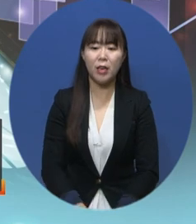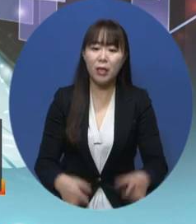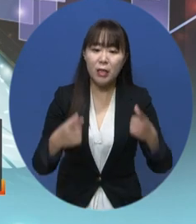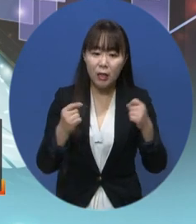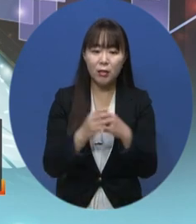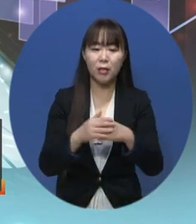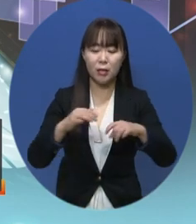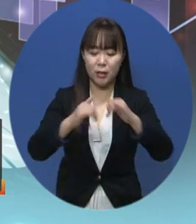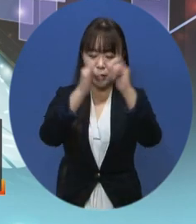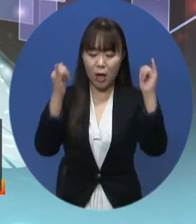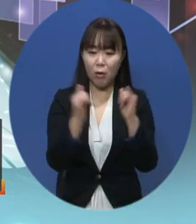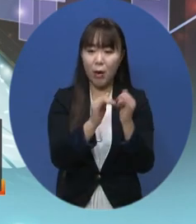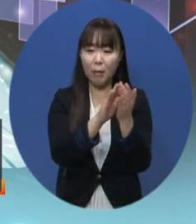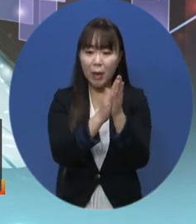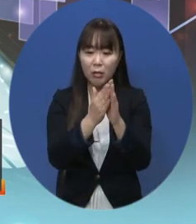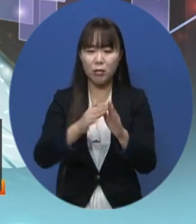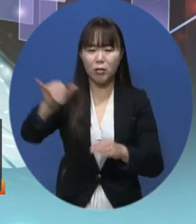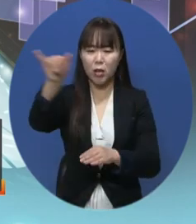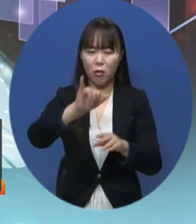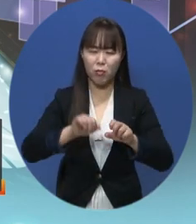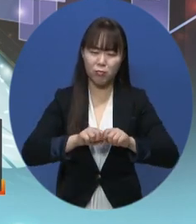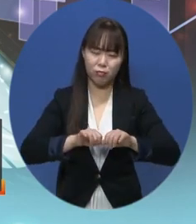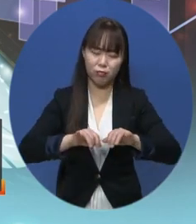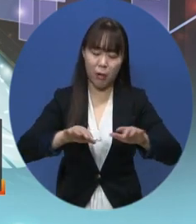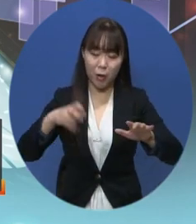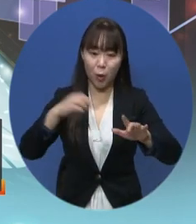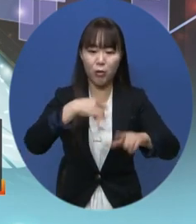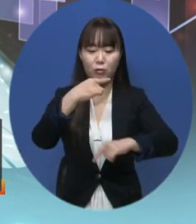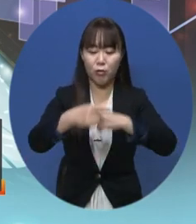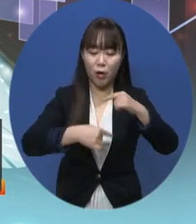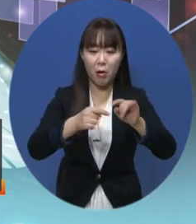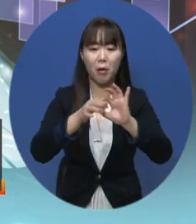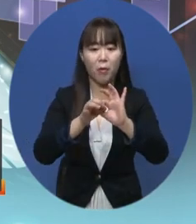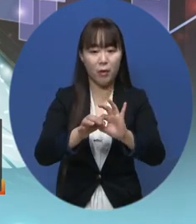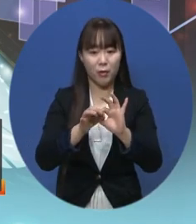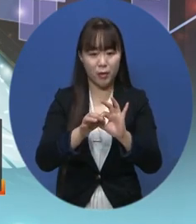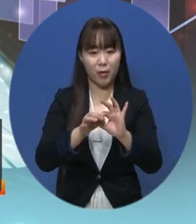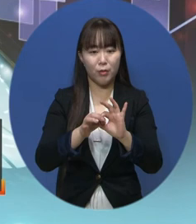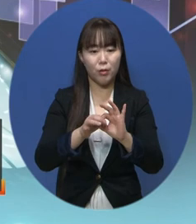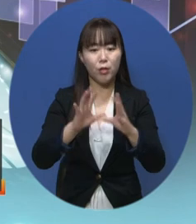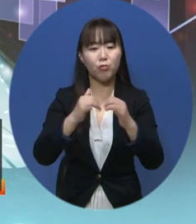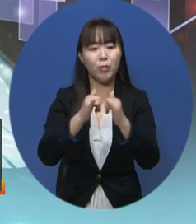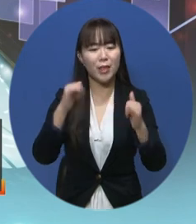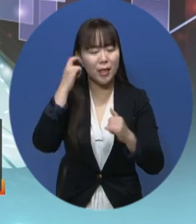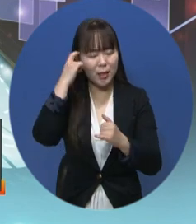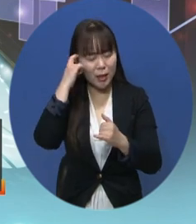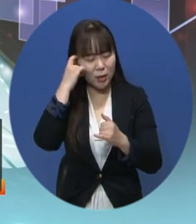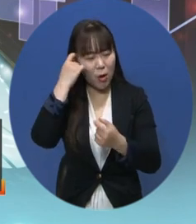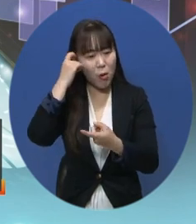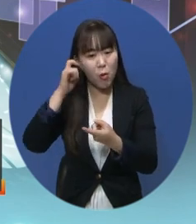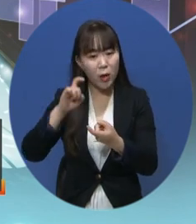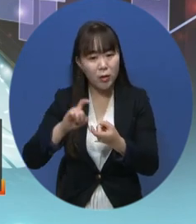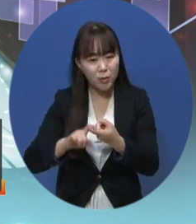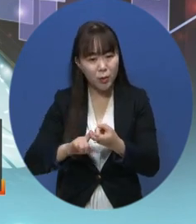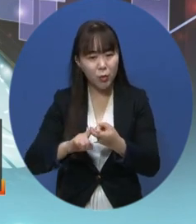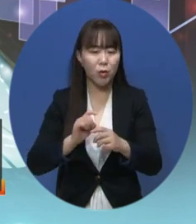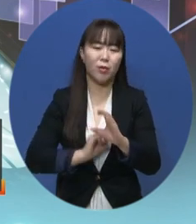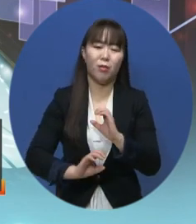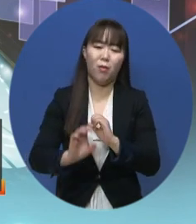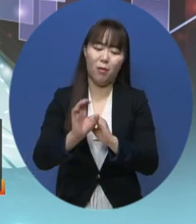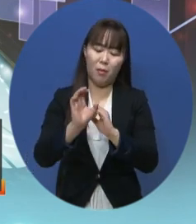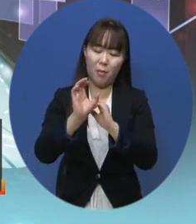이런 사회적 변화는 전국으로 퍼져나갔으며 수어에 대한 국민들의 인식과 관심도